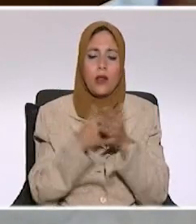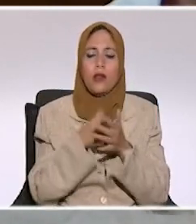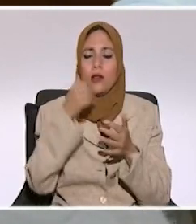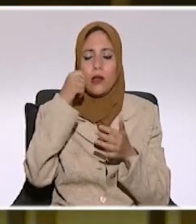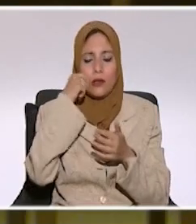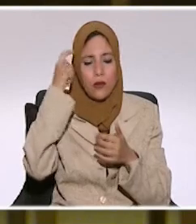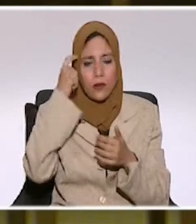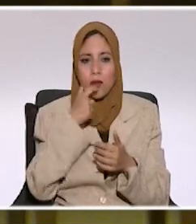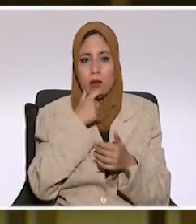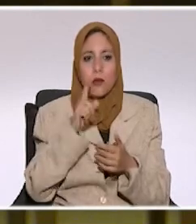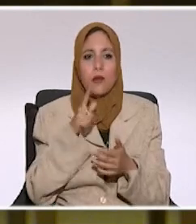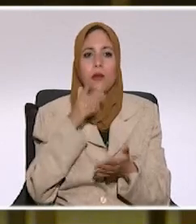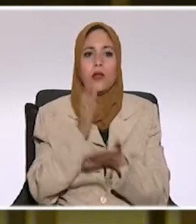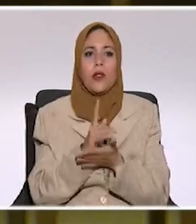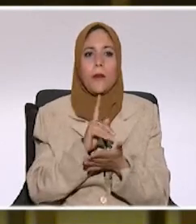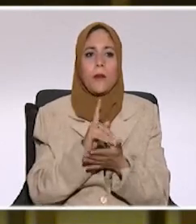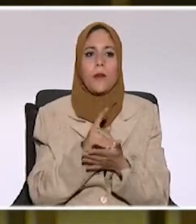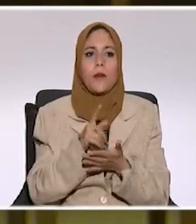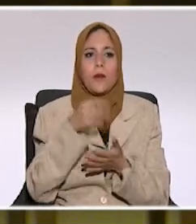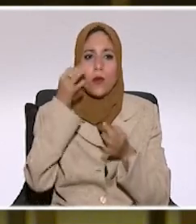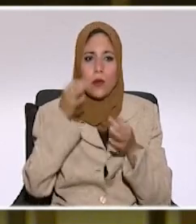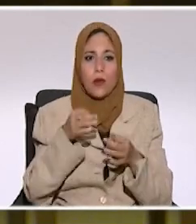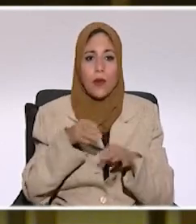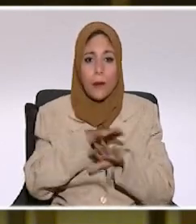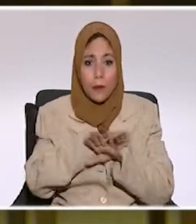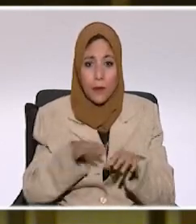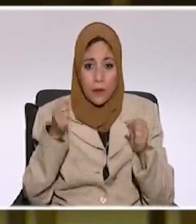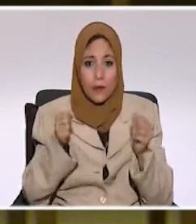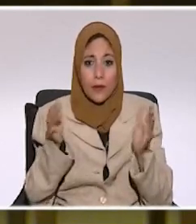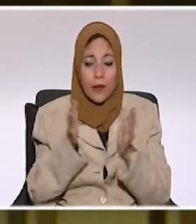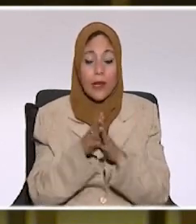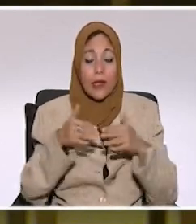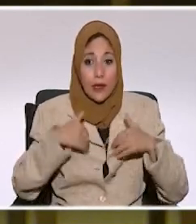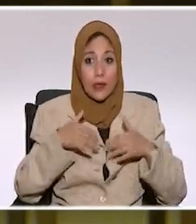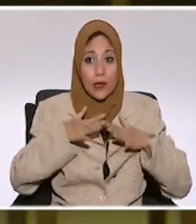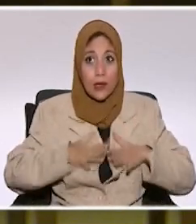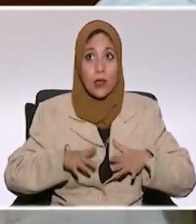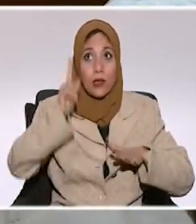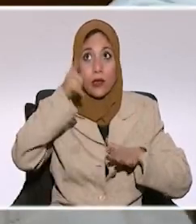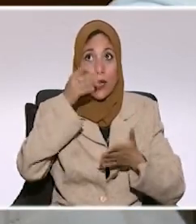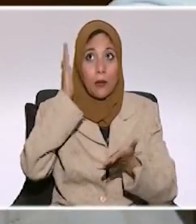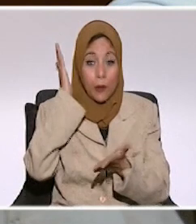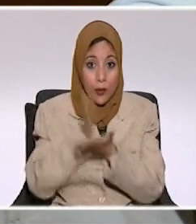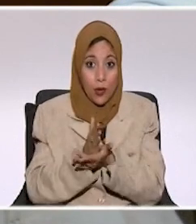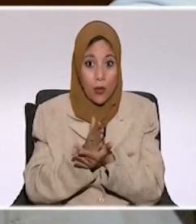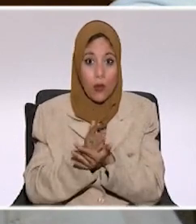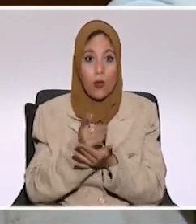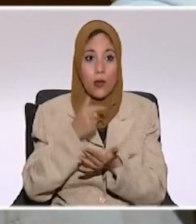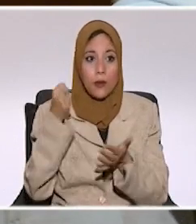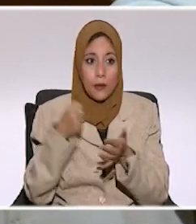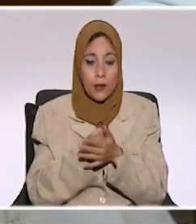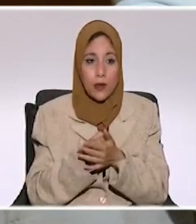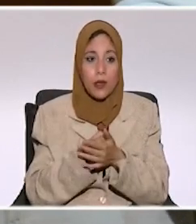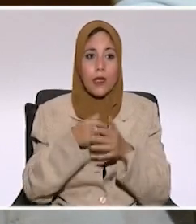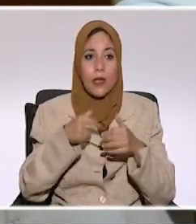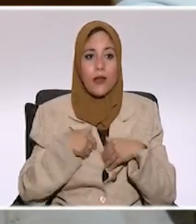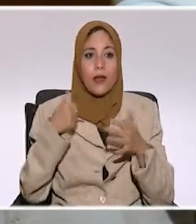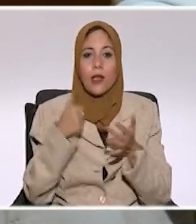مش الحقيقه طبعا يعني. واضح انك انت بعد الحادثه خدت عهد مع نفسك قدام ربنا سبحانه وتعالى. العهد بايه؟ العهد بان